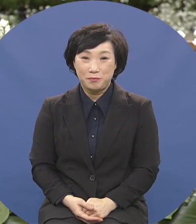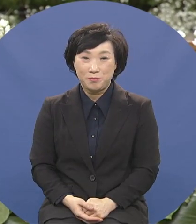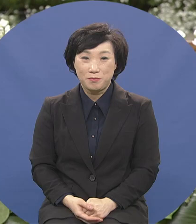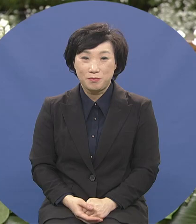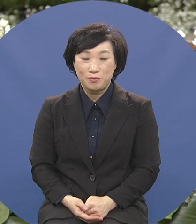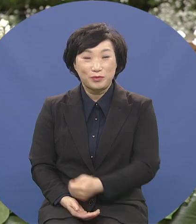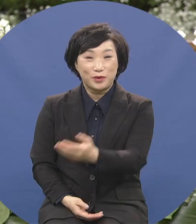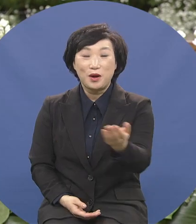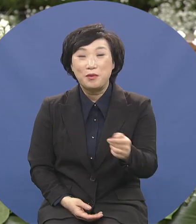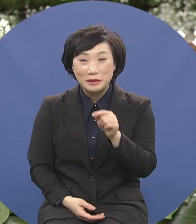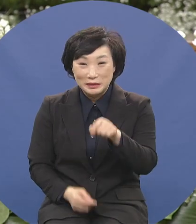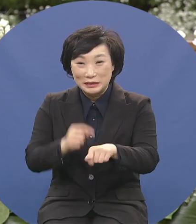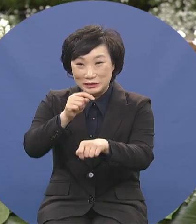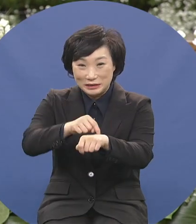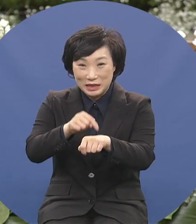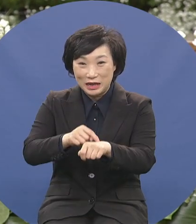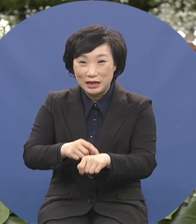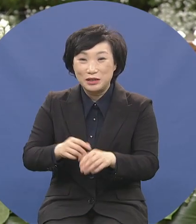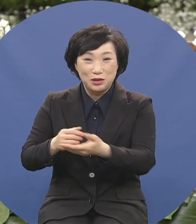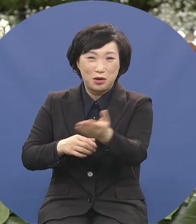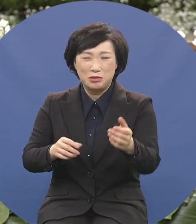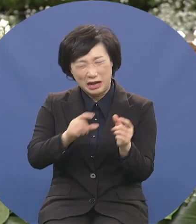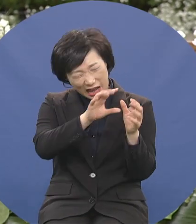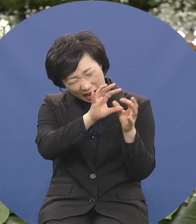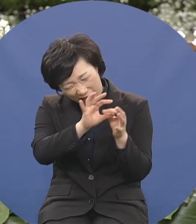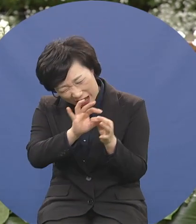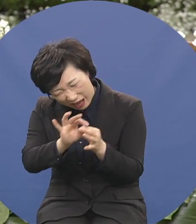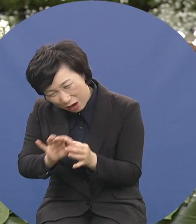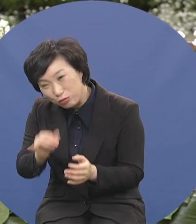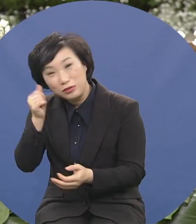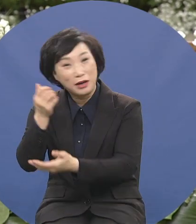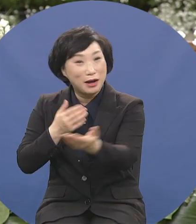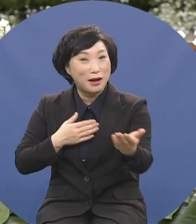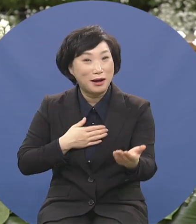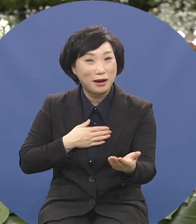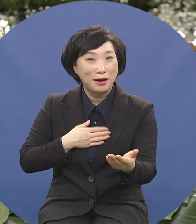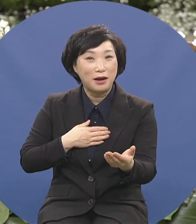이 시간이 주야장창 주어지느냐?